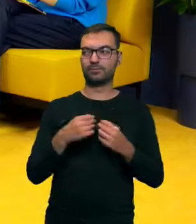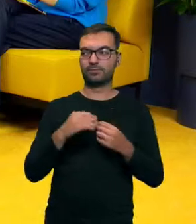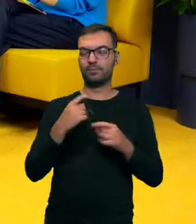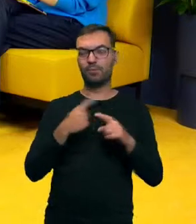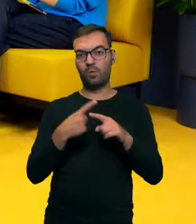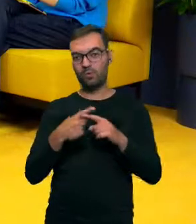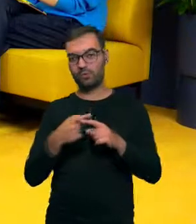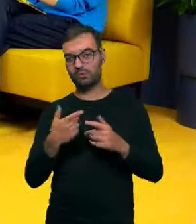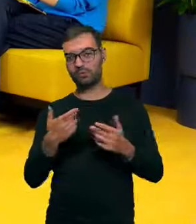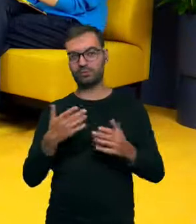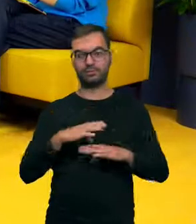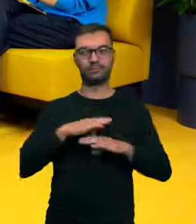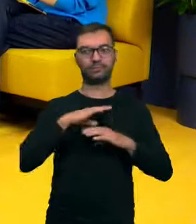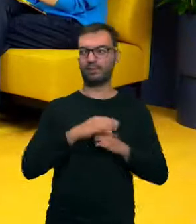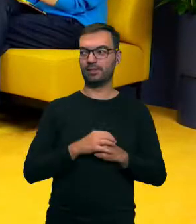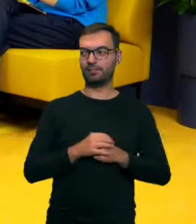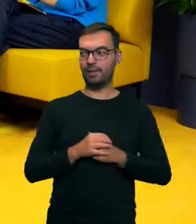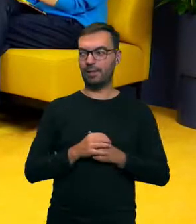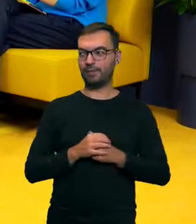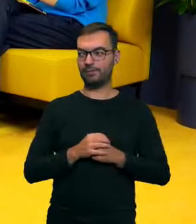walor, charakter, wartość po prostu.